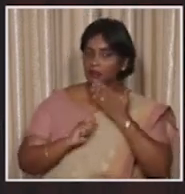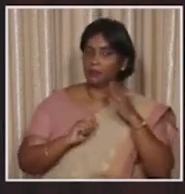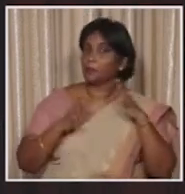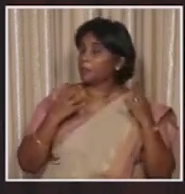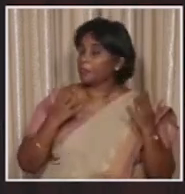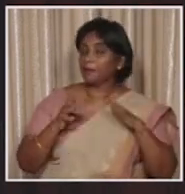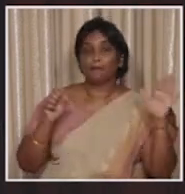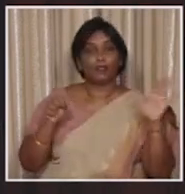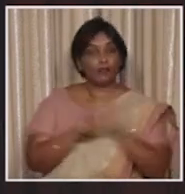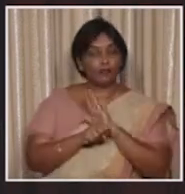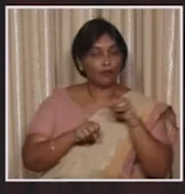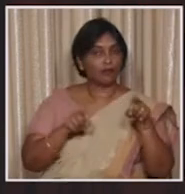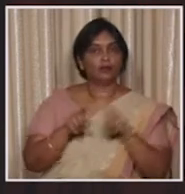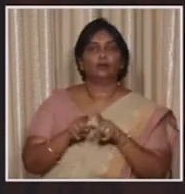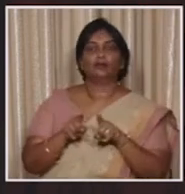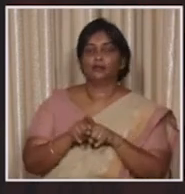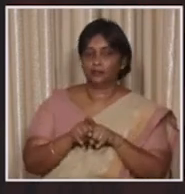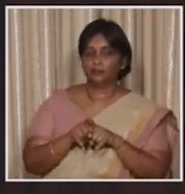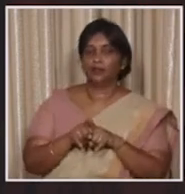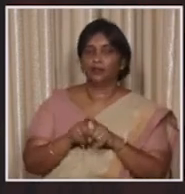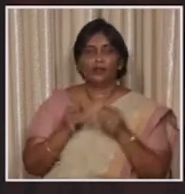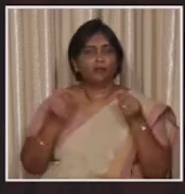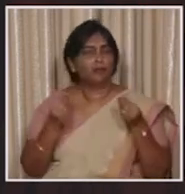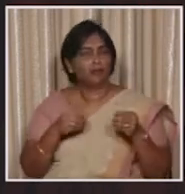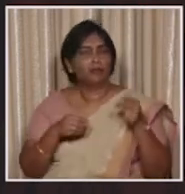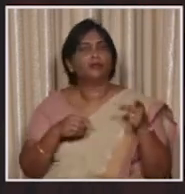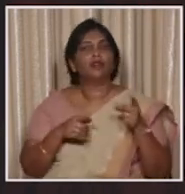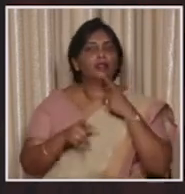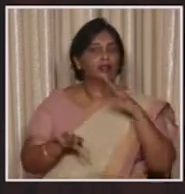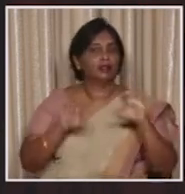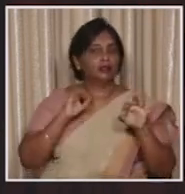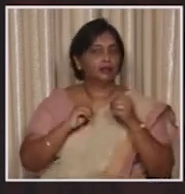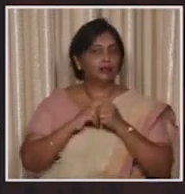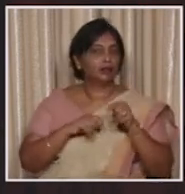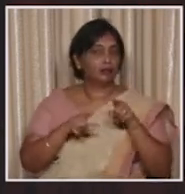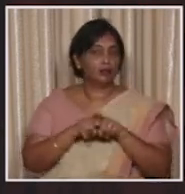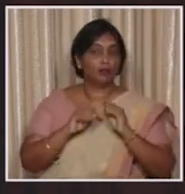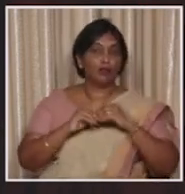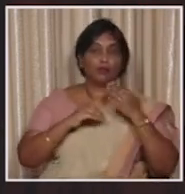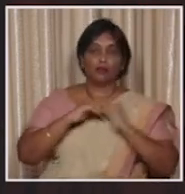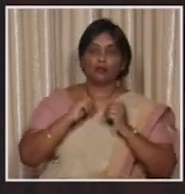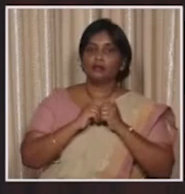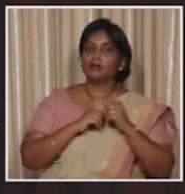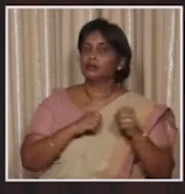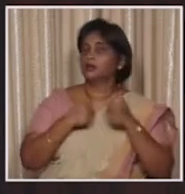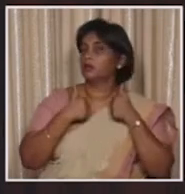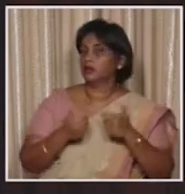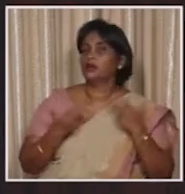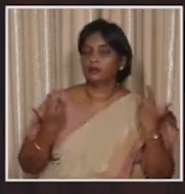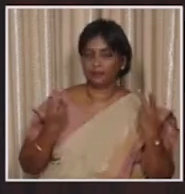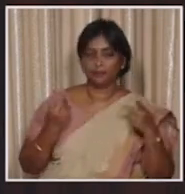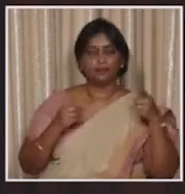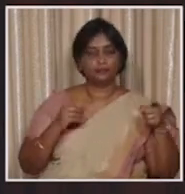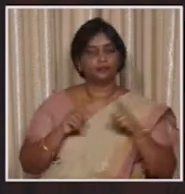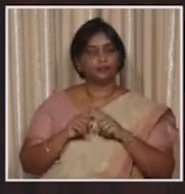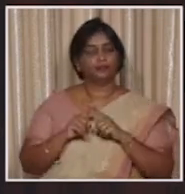சிறுதோட்ட அவுட் குரோ சிஸ்டத்துக்கு போகிற நேரம் அவர்களுக்கு ஈடிஎஃப்எஃப்லாம் வராது. அப்போ நாங்கள் அன்னையிலேருந்து நாங்கள் அந்த பெருந்தோட்ட கம்பெனிகள்னு சொல்லிட்டு வரோம்,